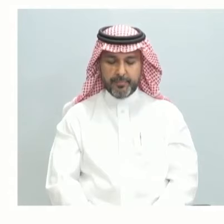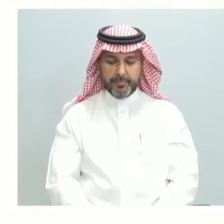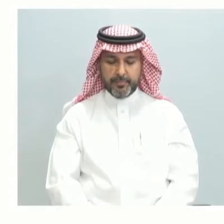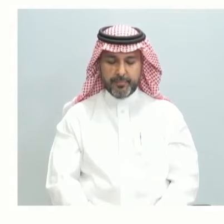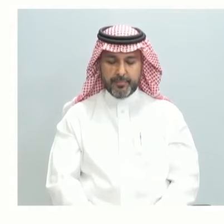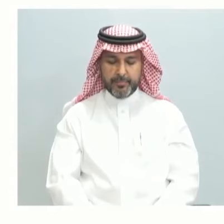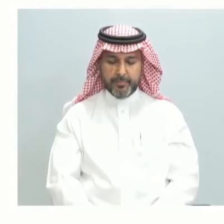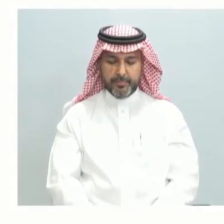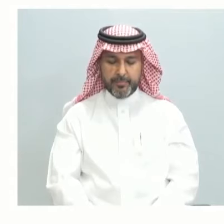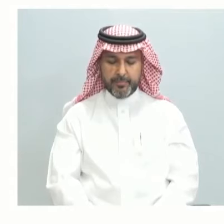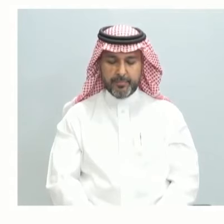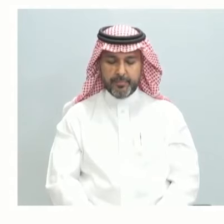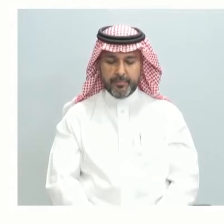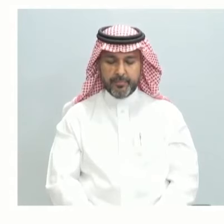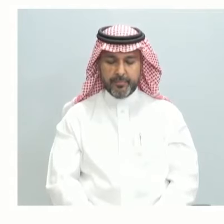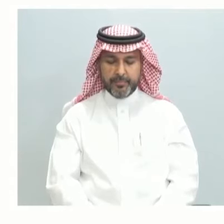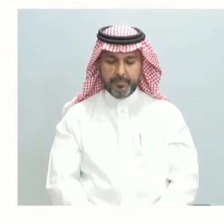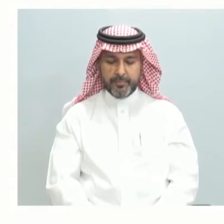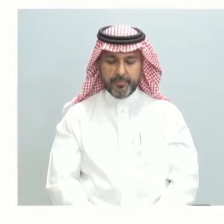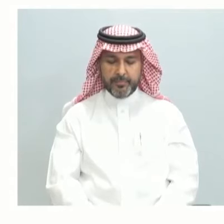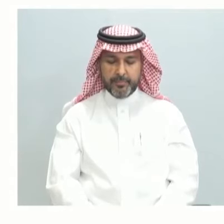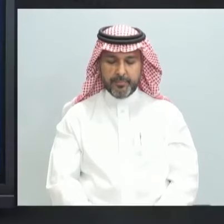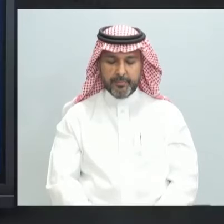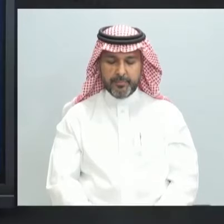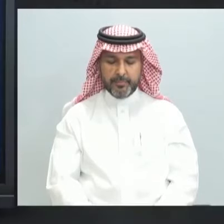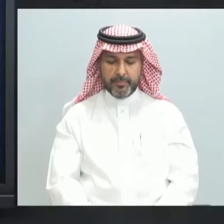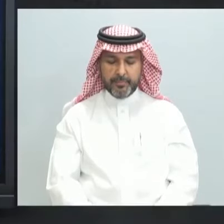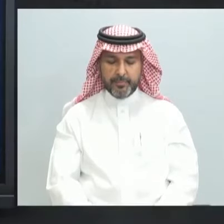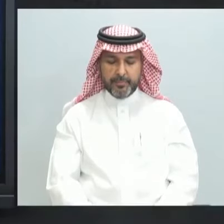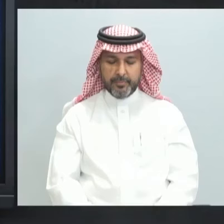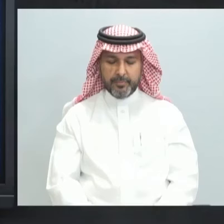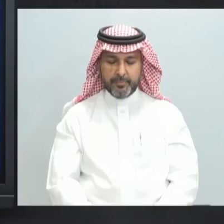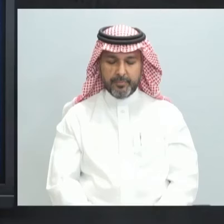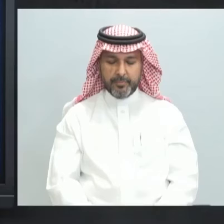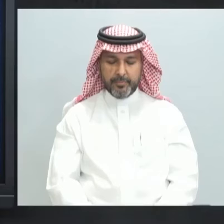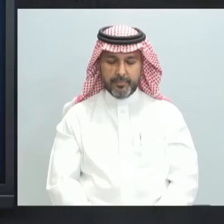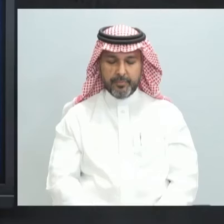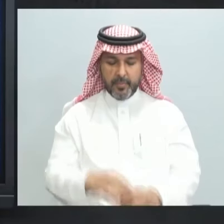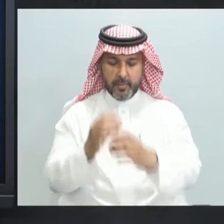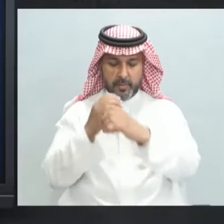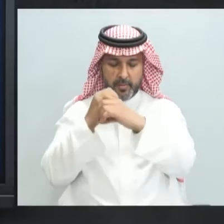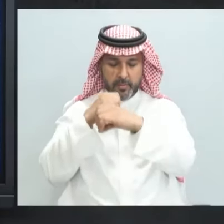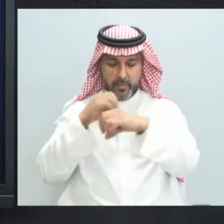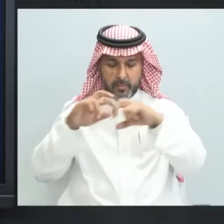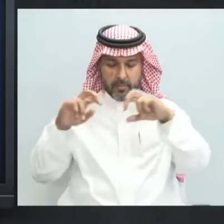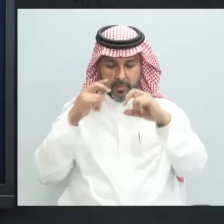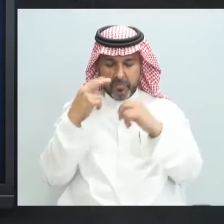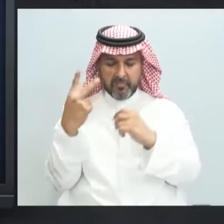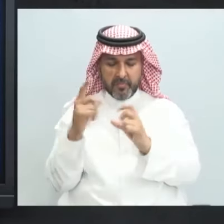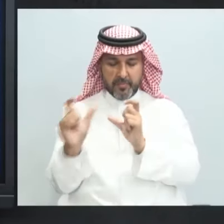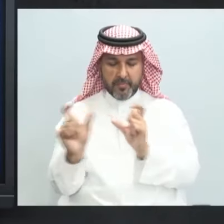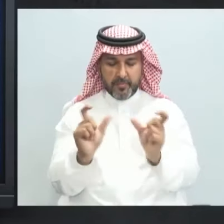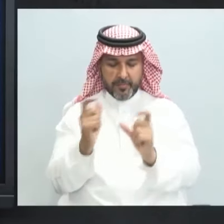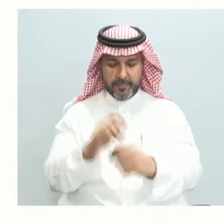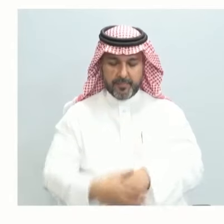ننسى الاشاره اذا تم تحليلها الى عاملين احدهما القاسم المشترك الاكبر والاخر